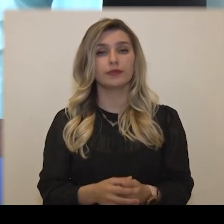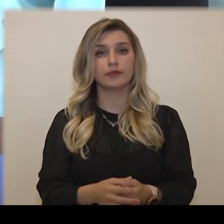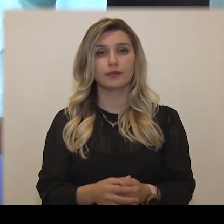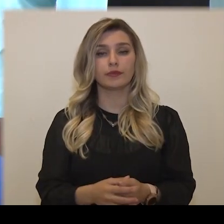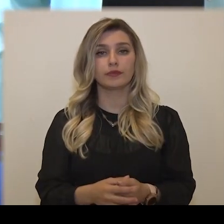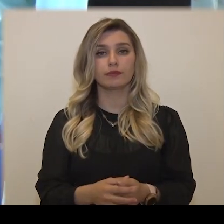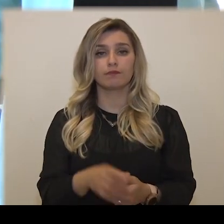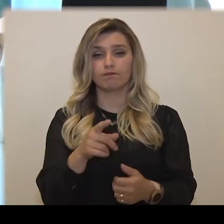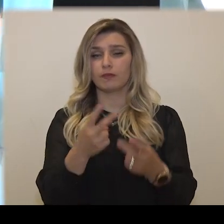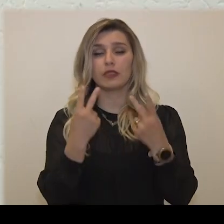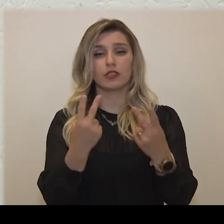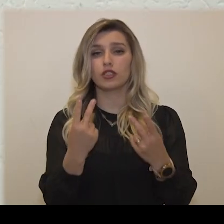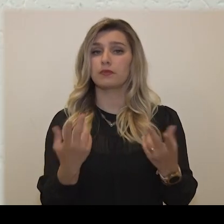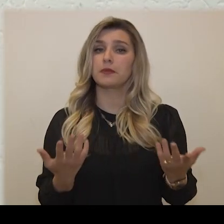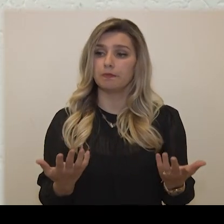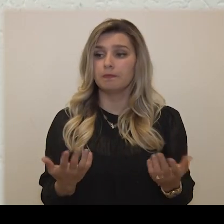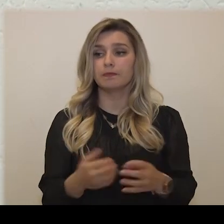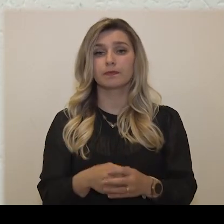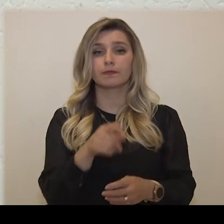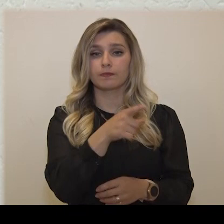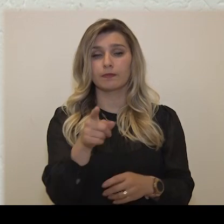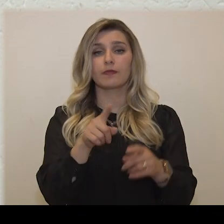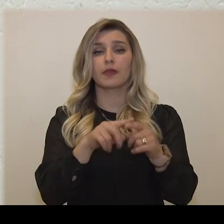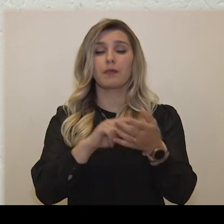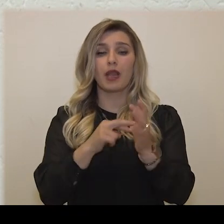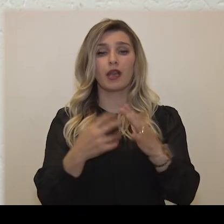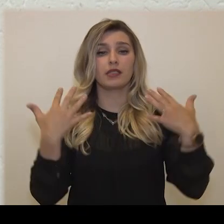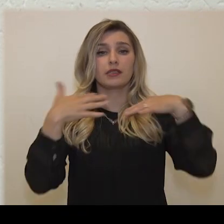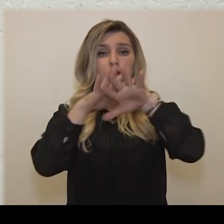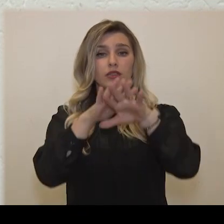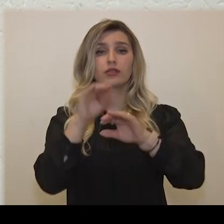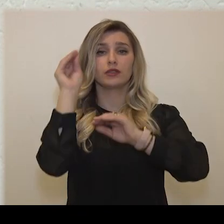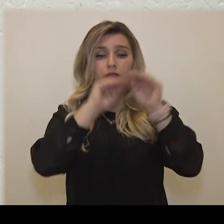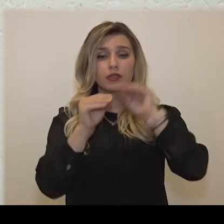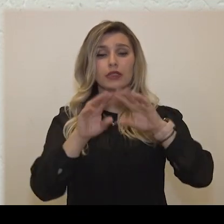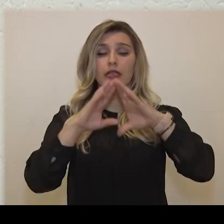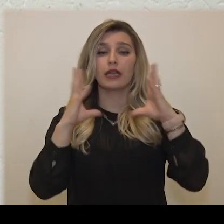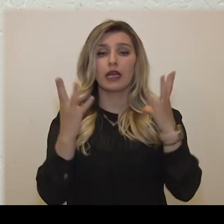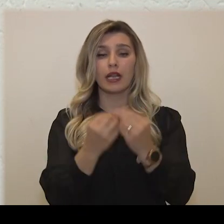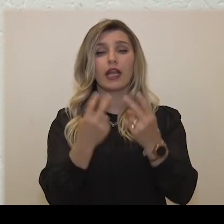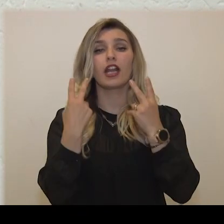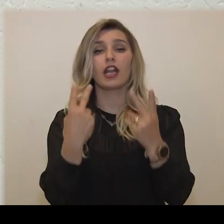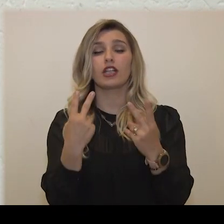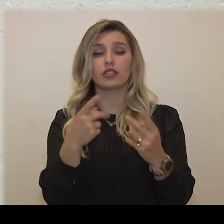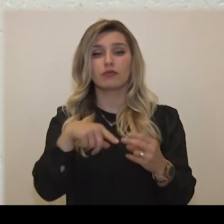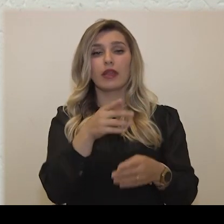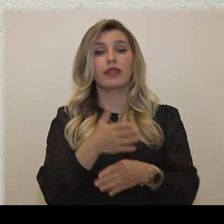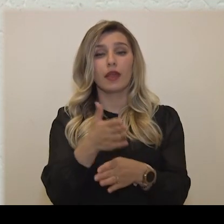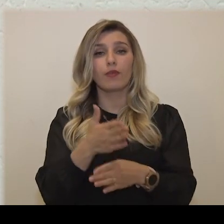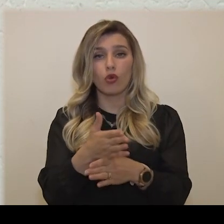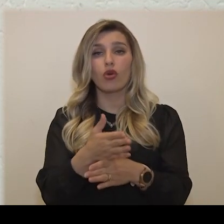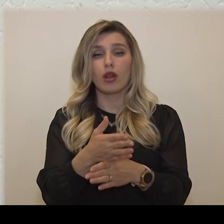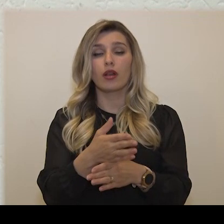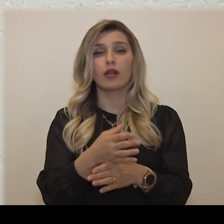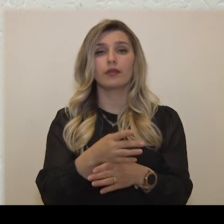punës. Pra është të rëndësishme që ato strategji dhe dokumentat që parashohin gjithë përfshirje dhe përkrahjen për zbatim të